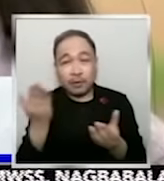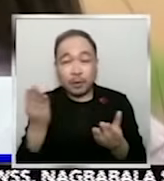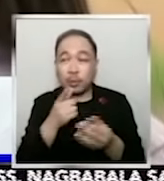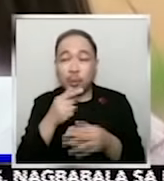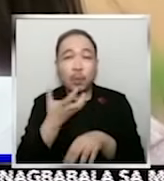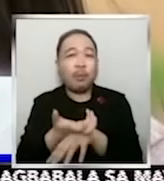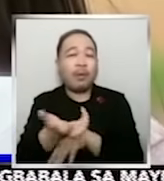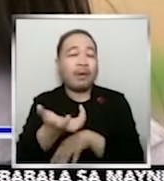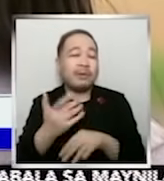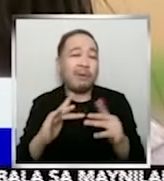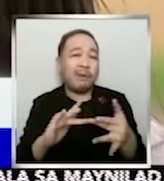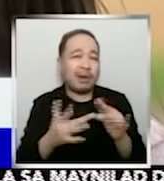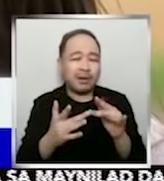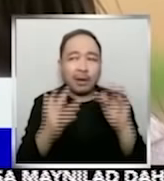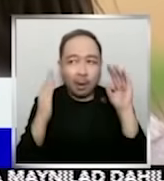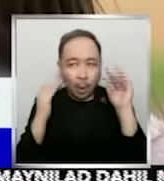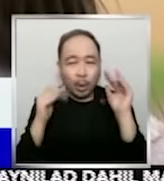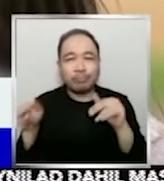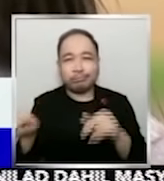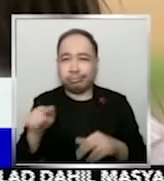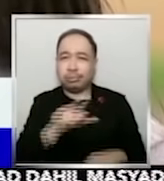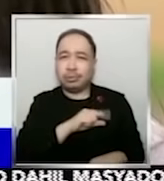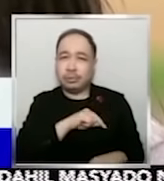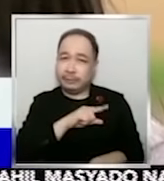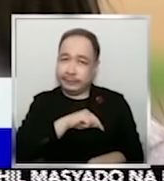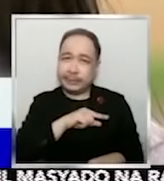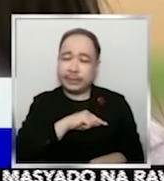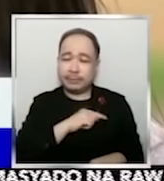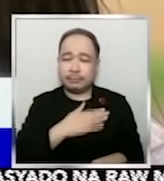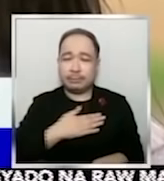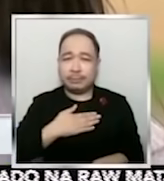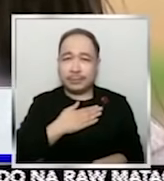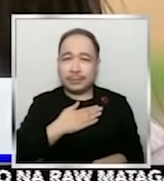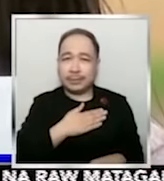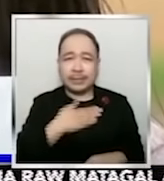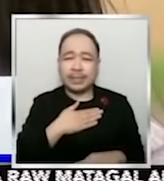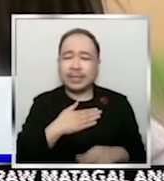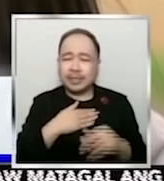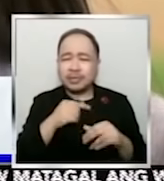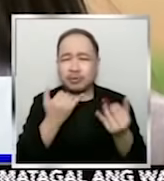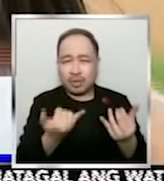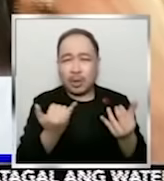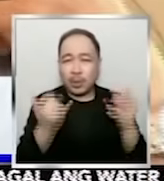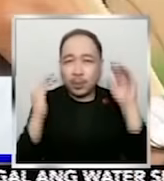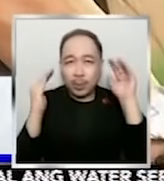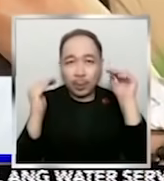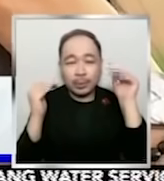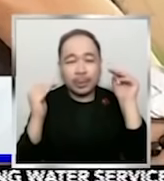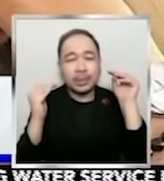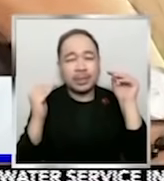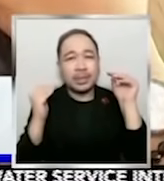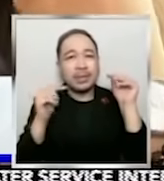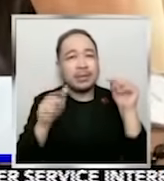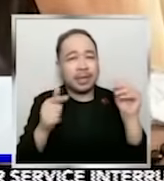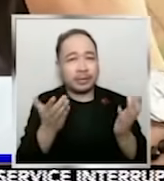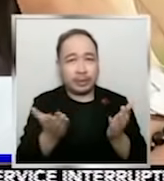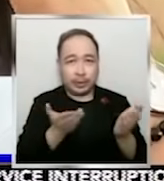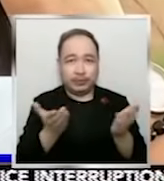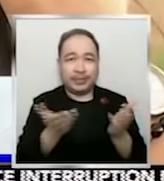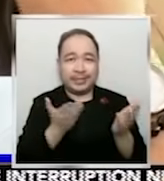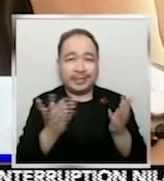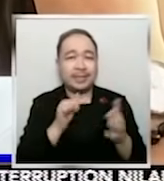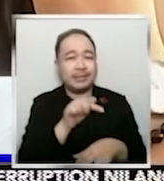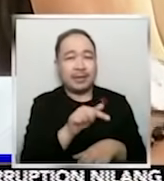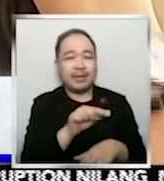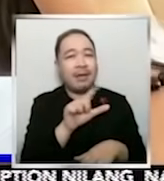Sana'y makonsensya na lang sila. Tapos matulungan na rin kami ng servicing bank namin